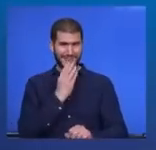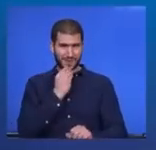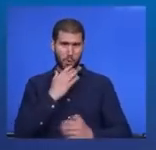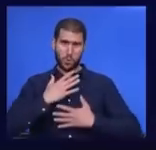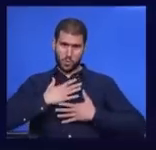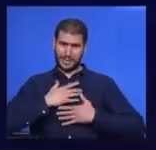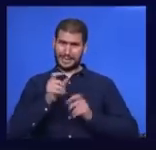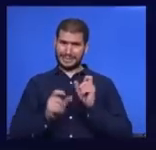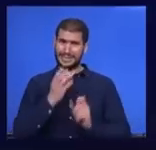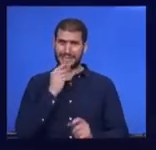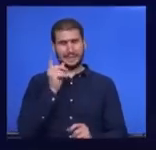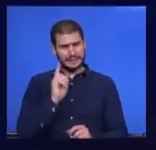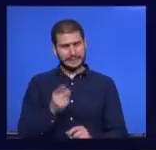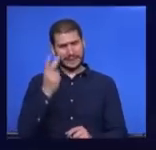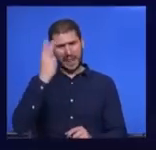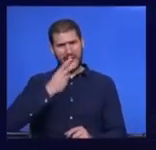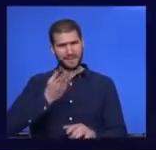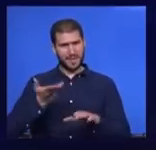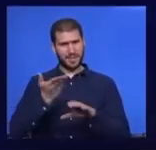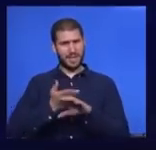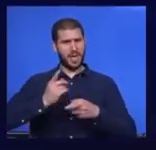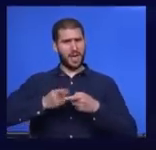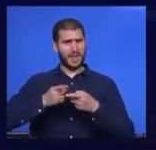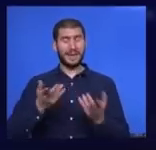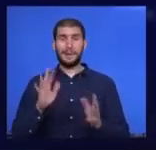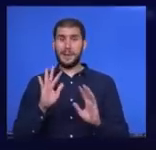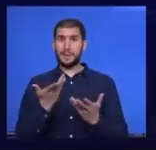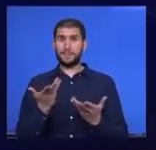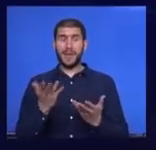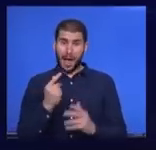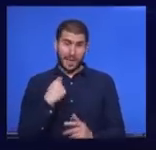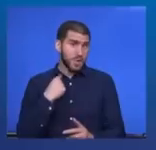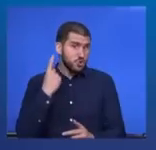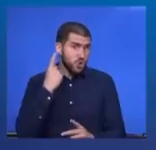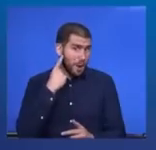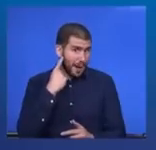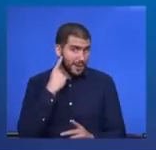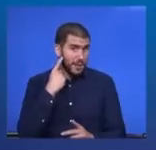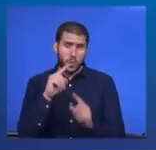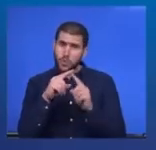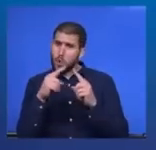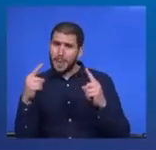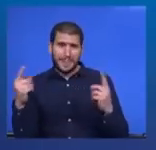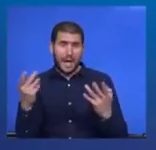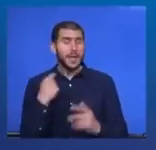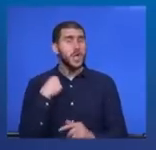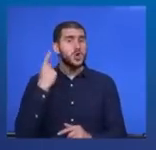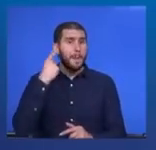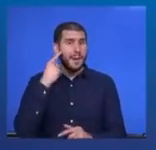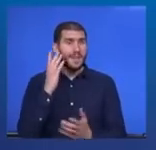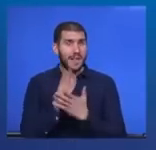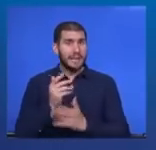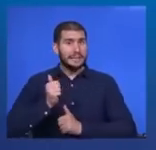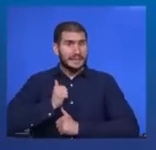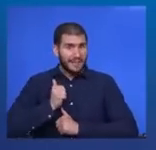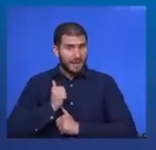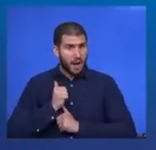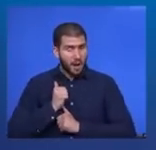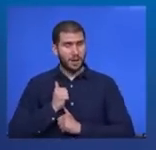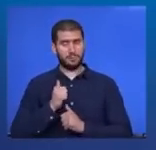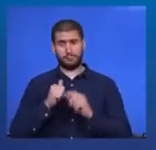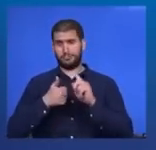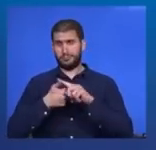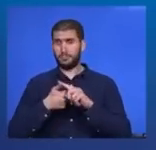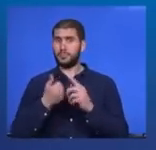אבל צריך להגיד שגם... צריך לשים את הדברים על הדיוקם. אם אין סכנה, אני שומעת מכל מיני... אני שומעת מהצבא כמה דברים. אני שומעת